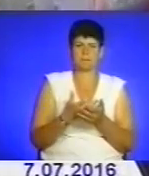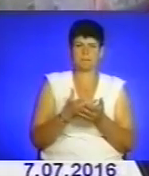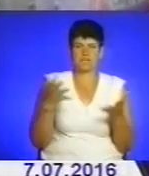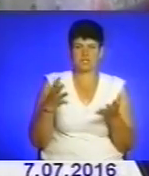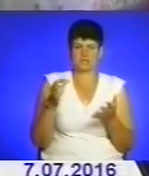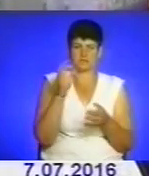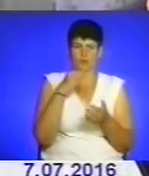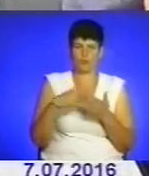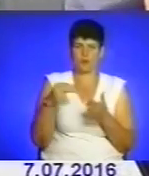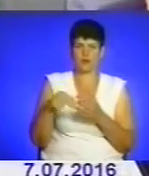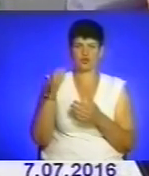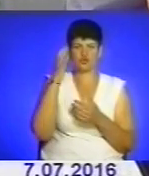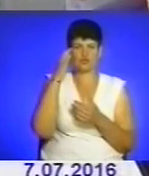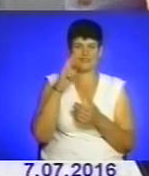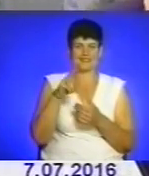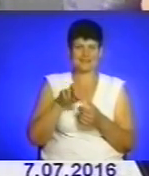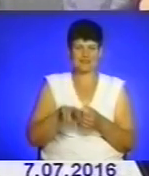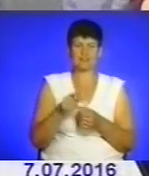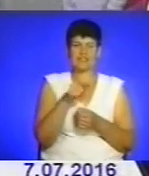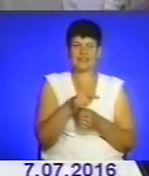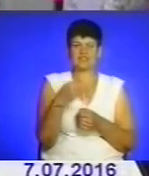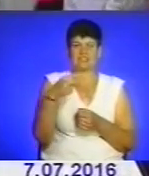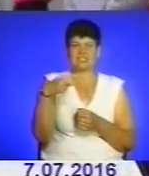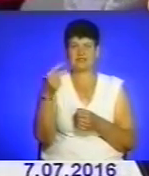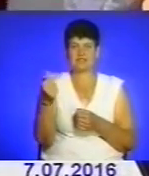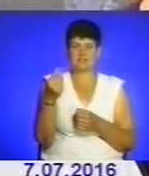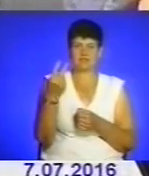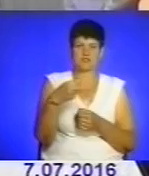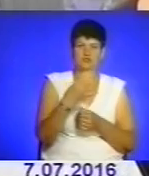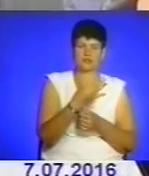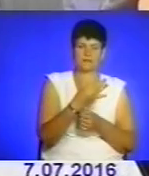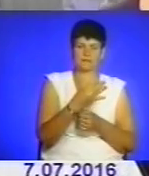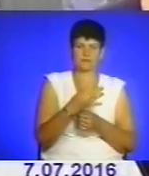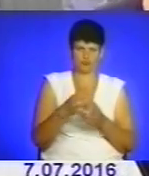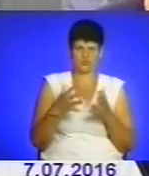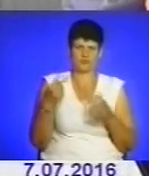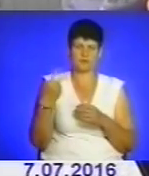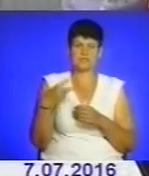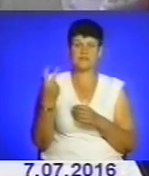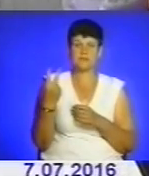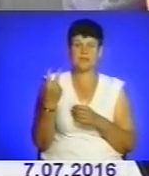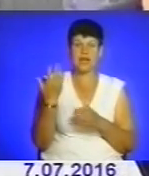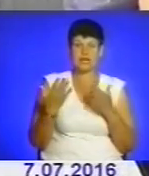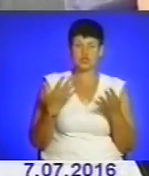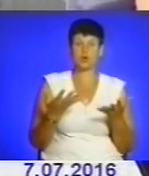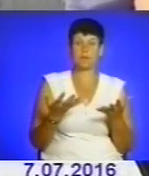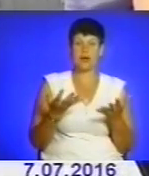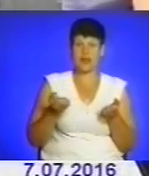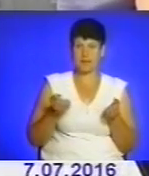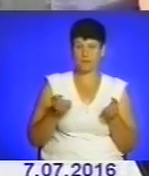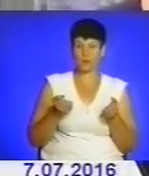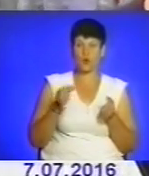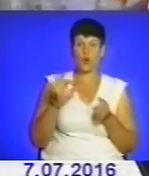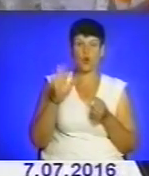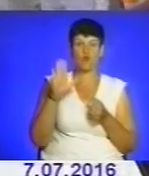чорниця. Вона 22 гривні, 24, ну в основному 22. А якщо беремо до